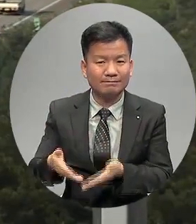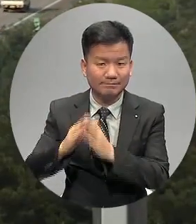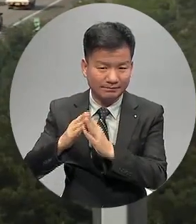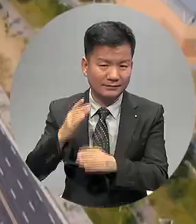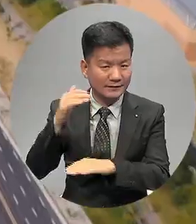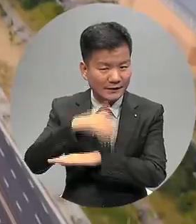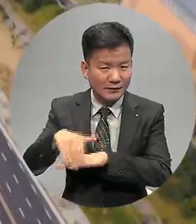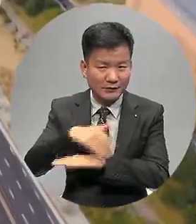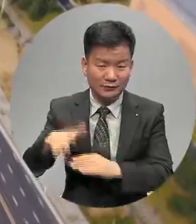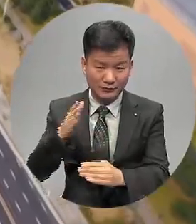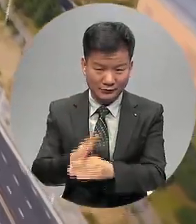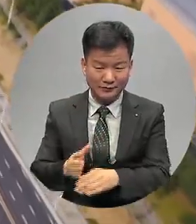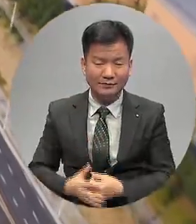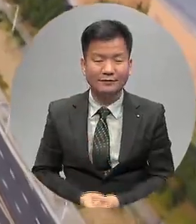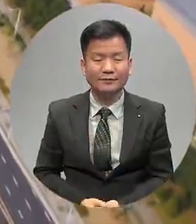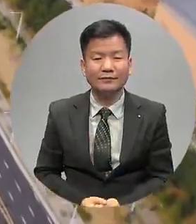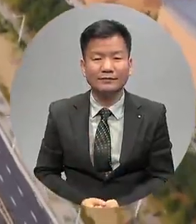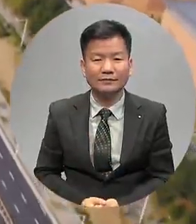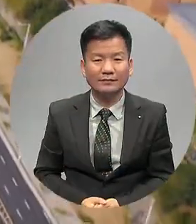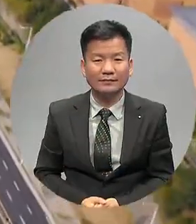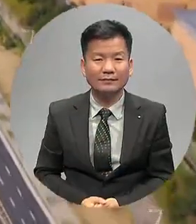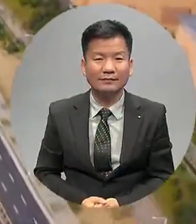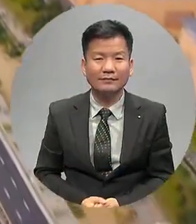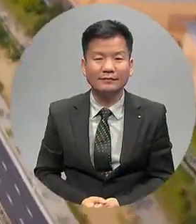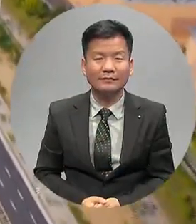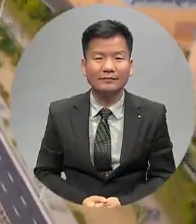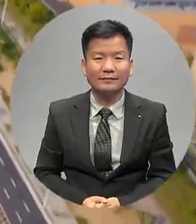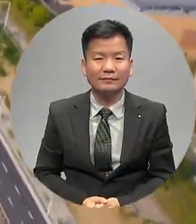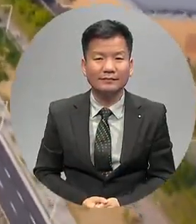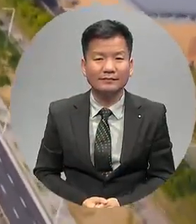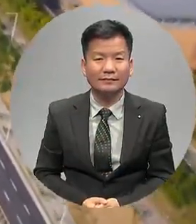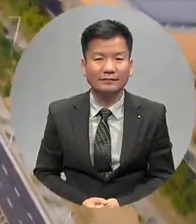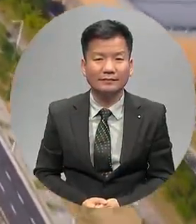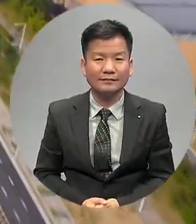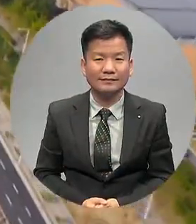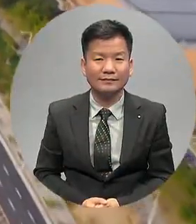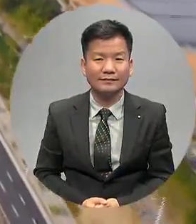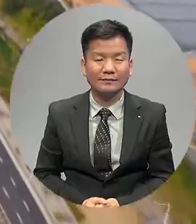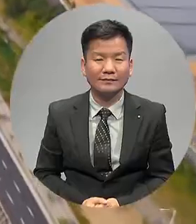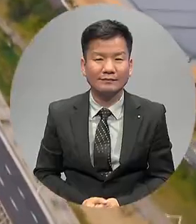조성 등을 계획하고 있습니다. MBC 뉴스 신병관입니다.